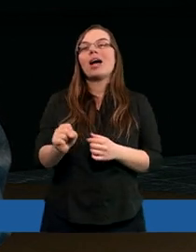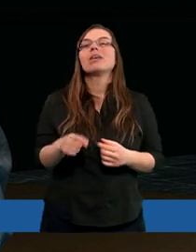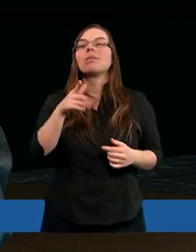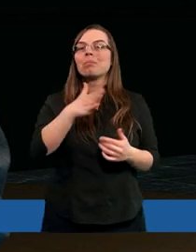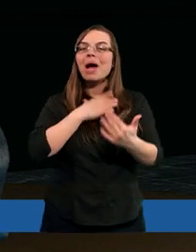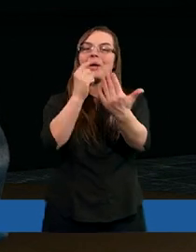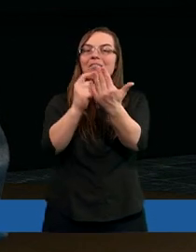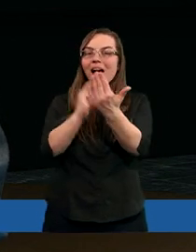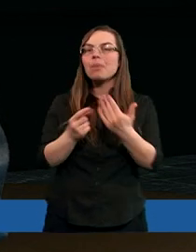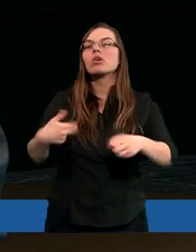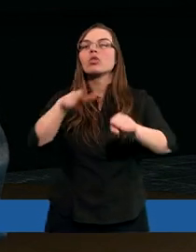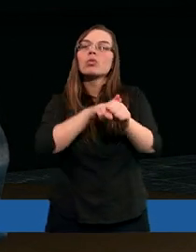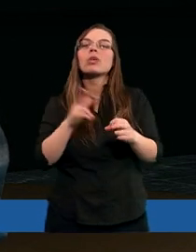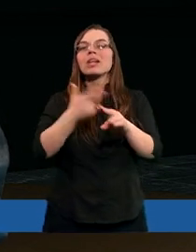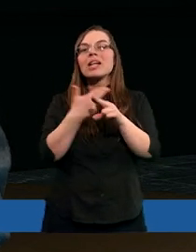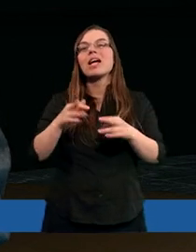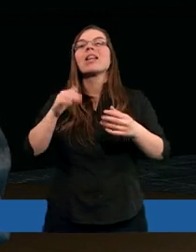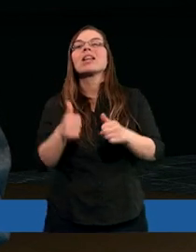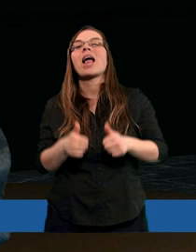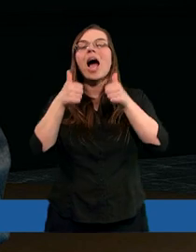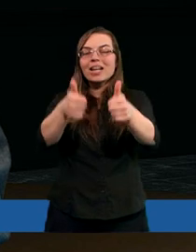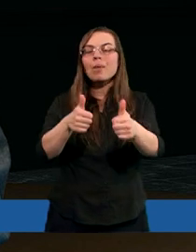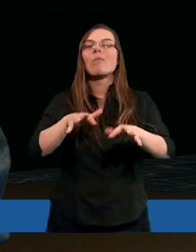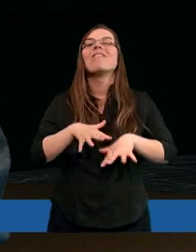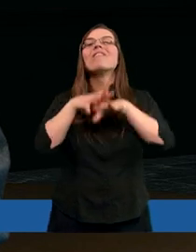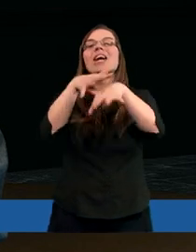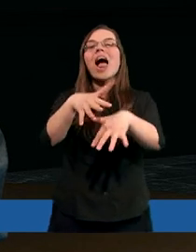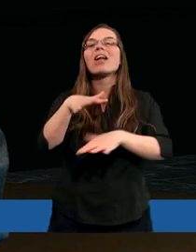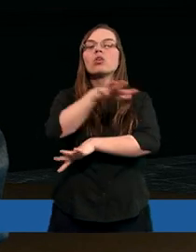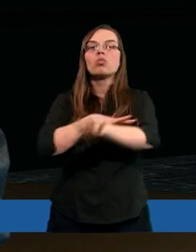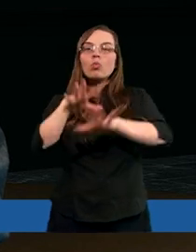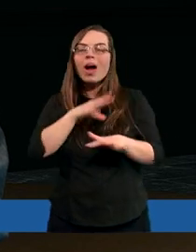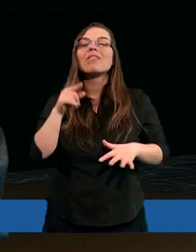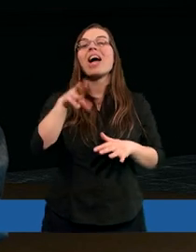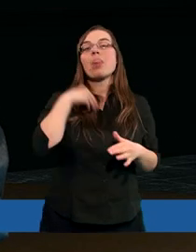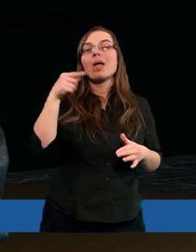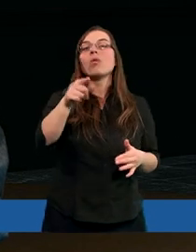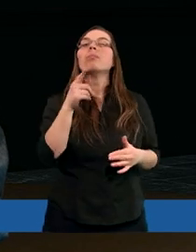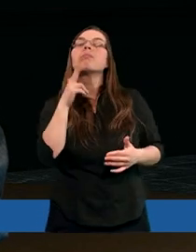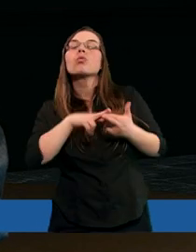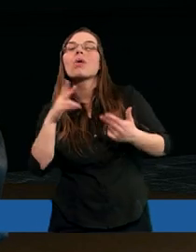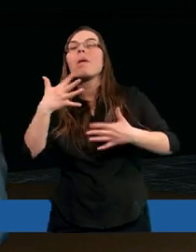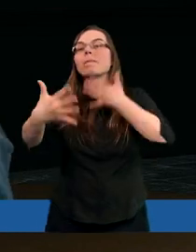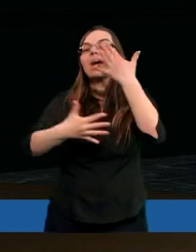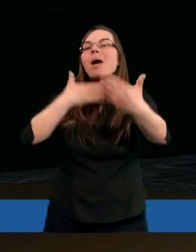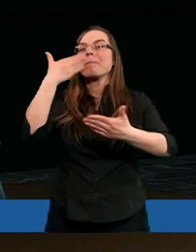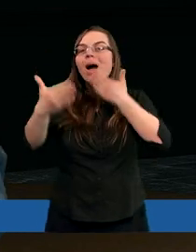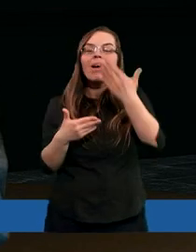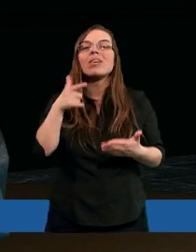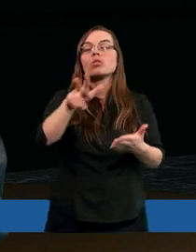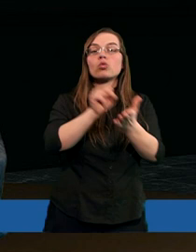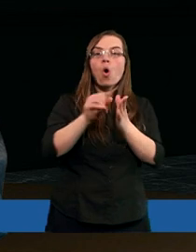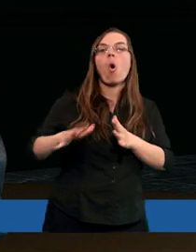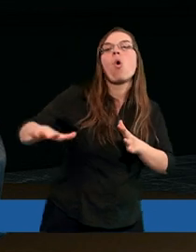Później mamy ten fragment, którym, kiedy następuje wylanie Ducha Świętego, to tym, który przemawia do tych zebranych